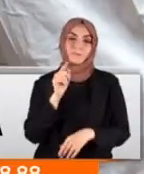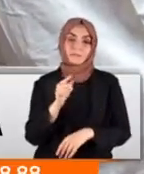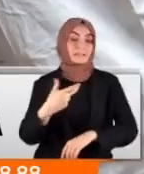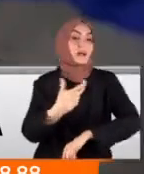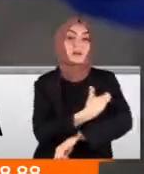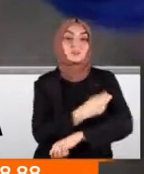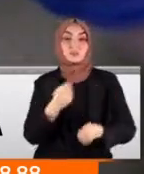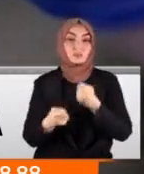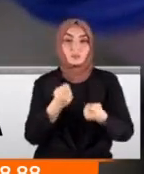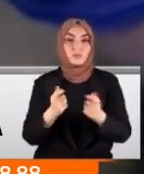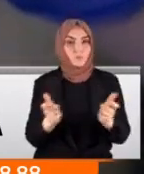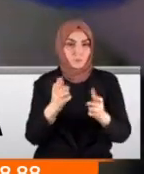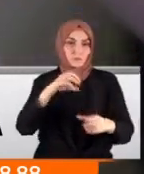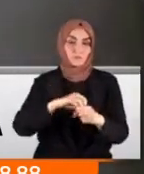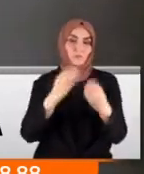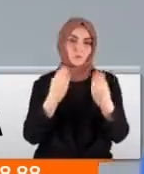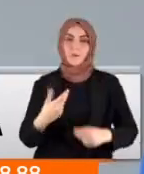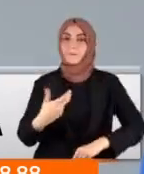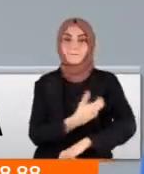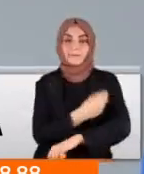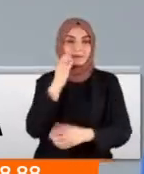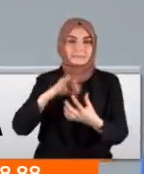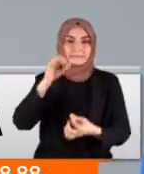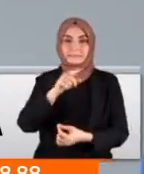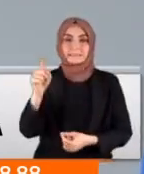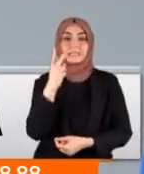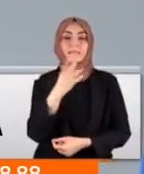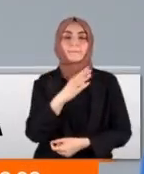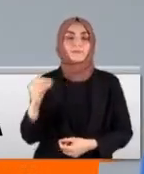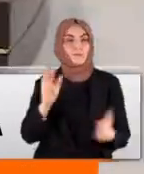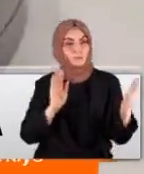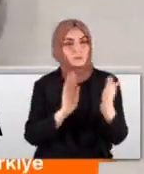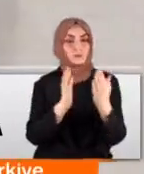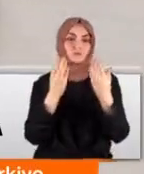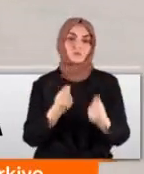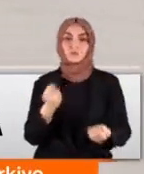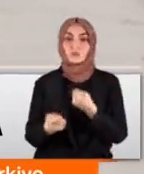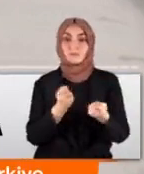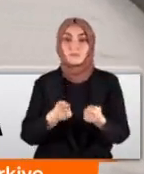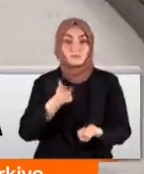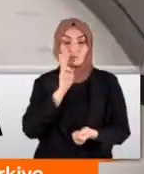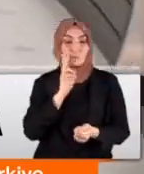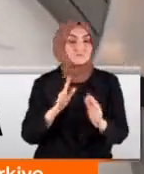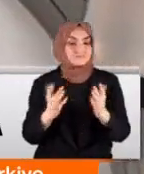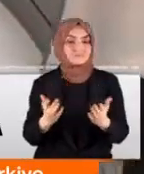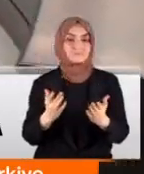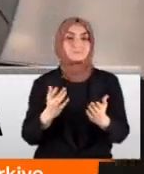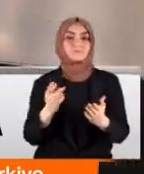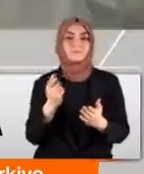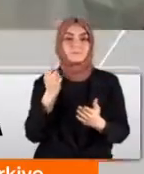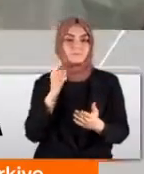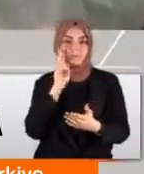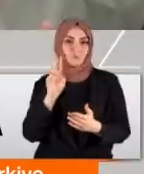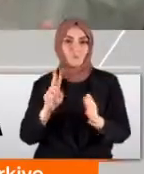sayısı 2 milyona yaklaştı. Çalışmalardaki son durumu bir sunumla Sağlık Bakanı Fahrettin Koca kabineye